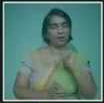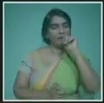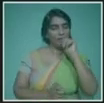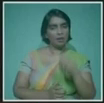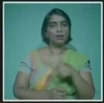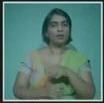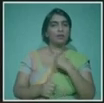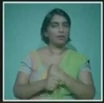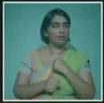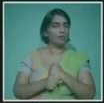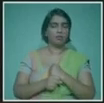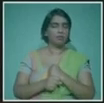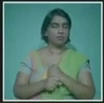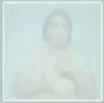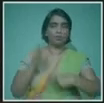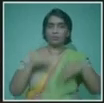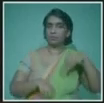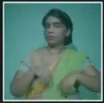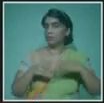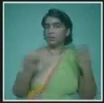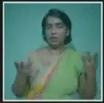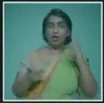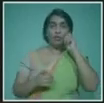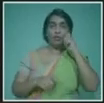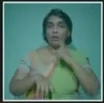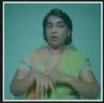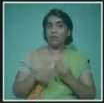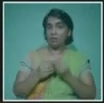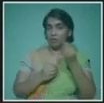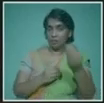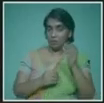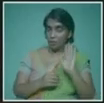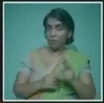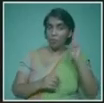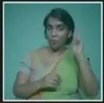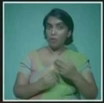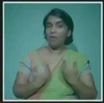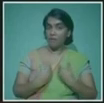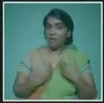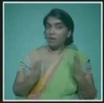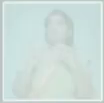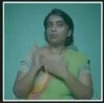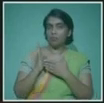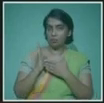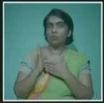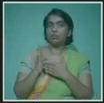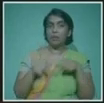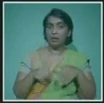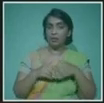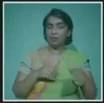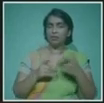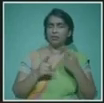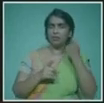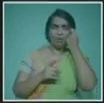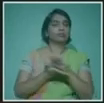වශයෙන්ම මේ ආණ්ඩුවට සැබෑ ජනවර්මක් නැහැ. ජනතාවට අවස්ථාව ලබා දෙන්නට ඕන වර්මක් තිබෙනවද නැද්ද කියන කාරණාව පිළිබඳව දැනට තියෙන